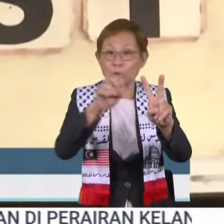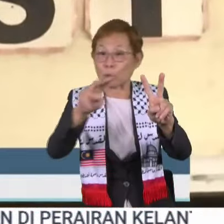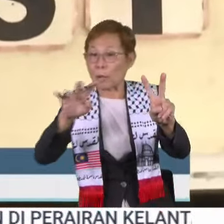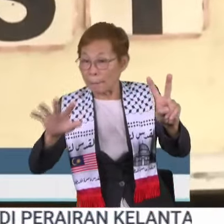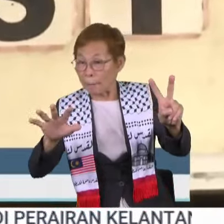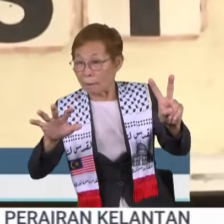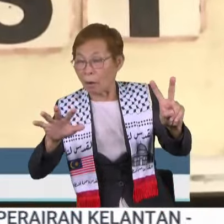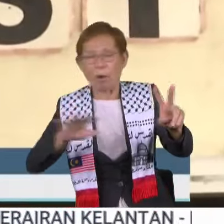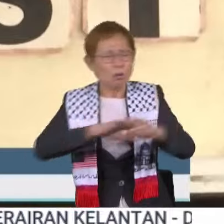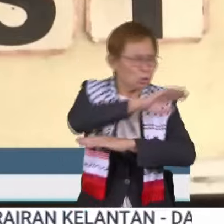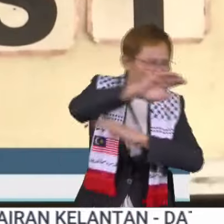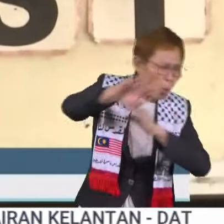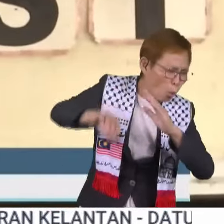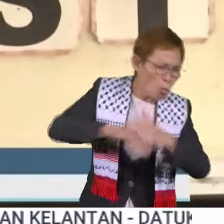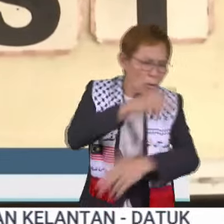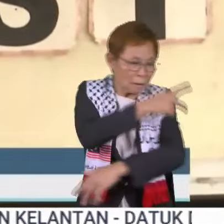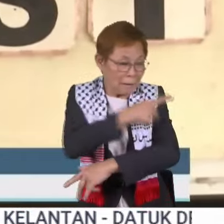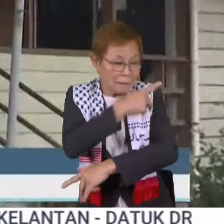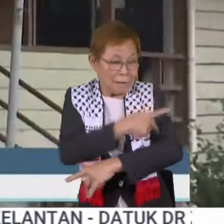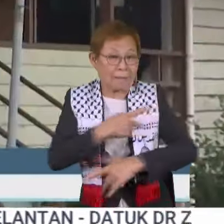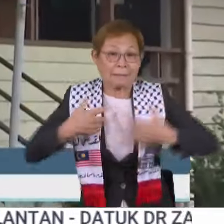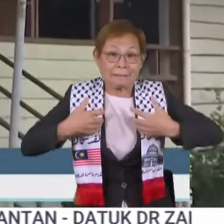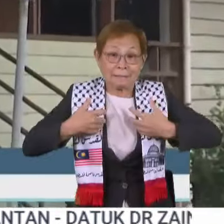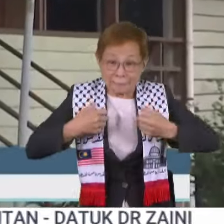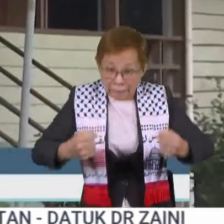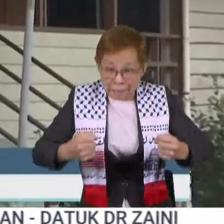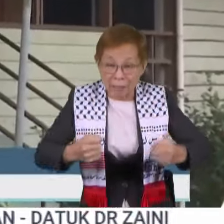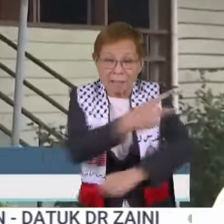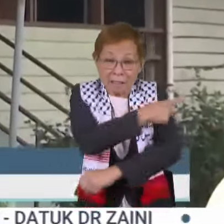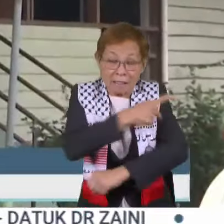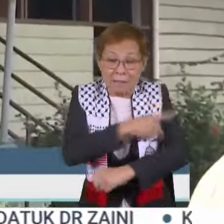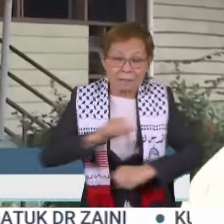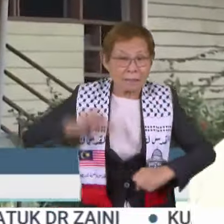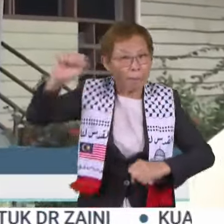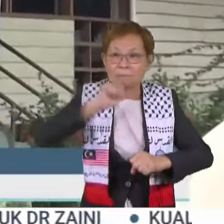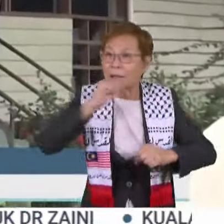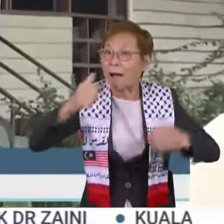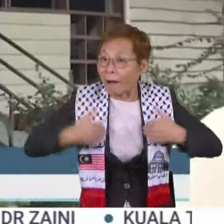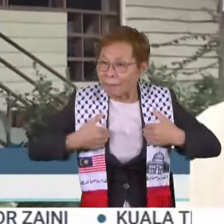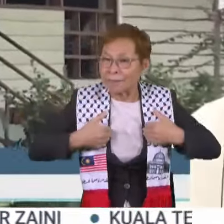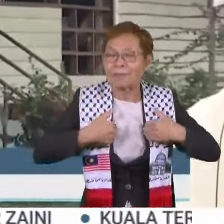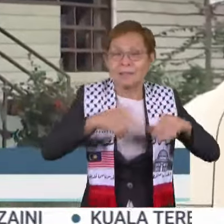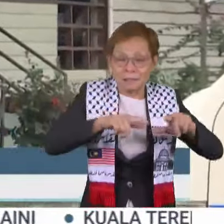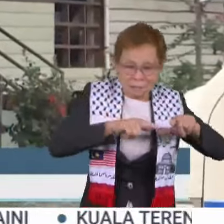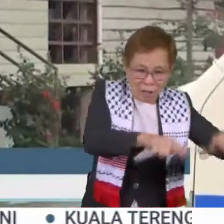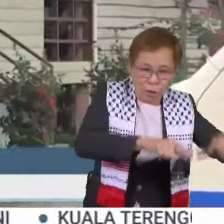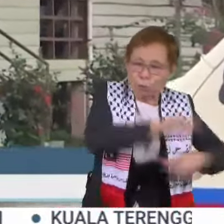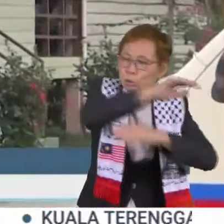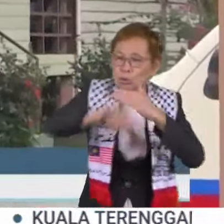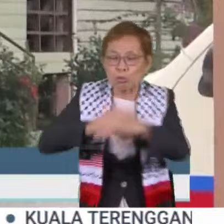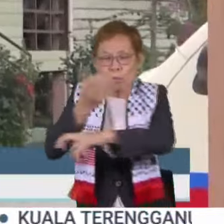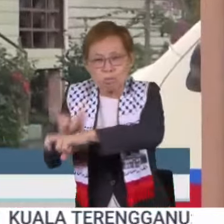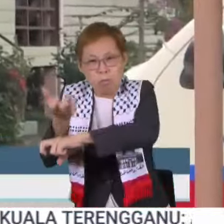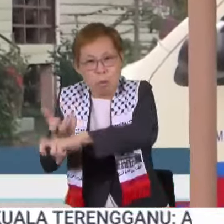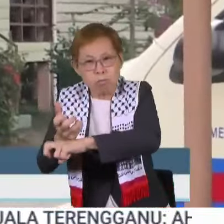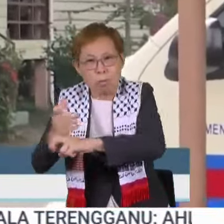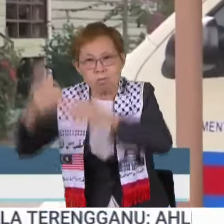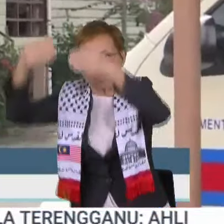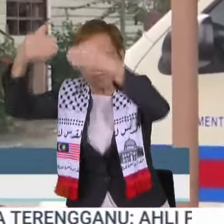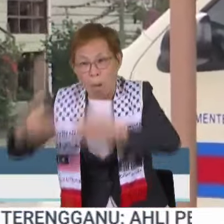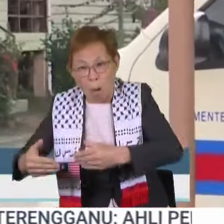2025 semua klinik kesehatan di Sabah ini tidak ada kayu lagi semua diperbuat daripada konkret dan